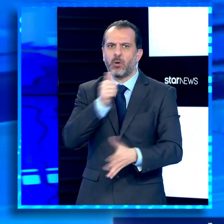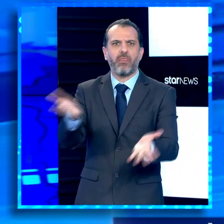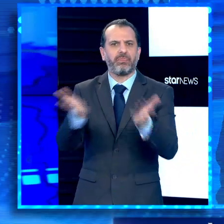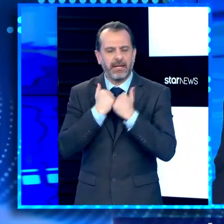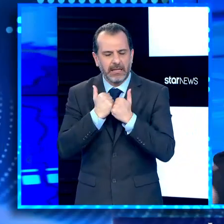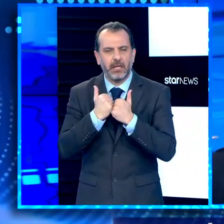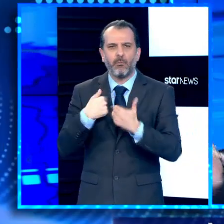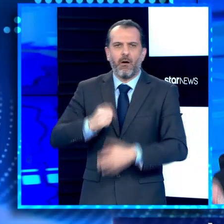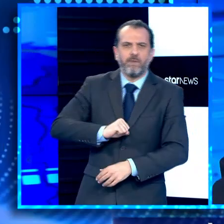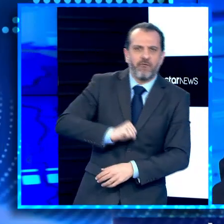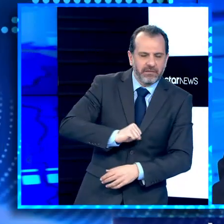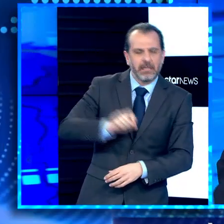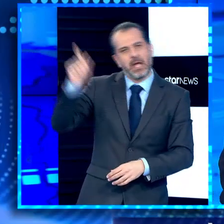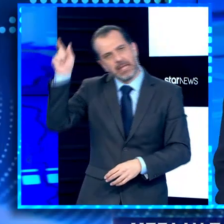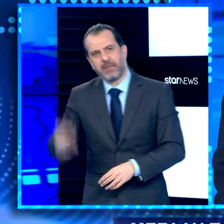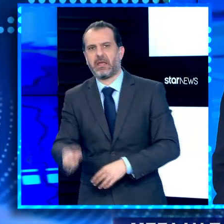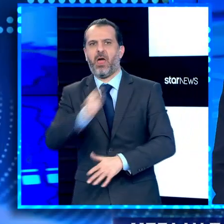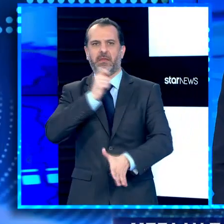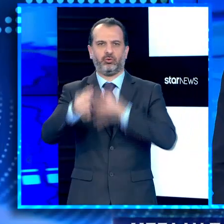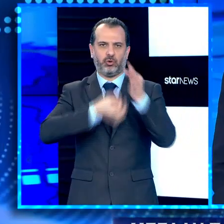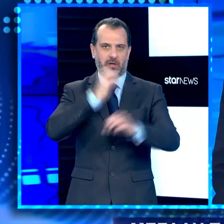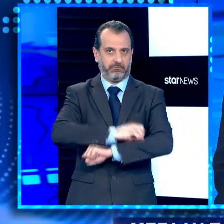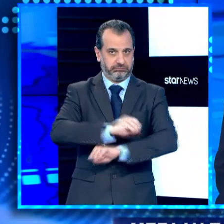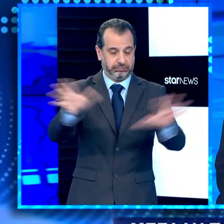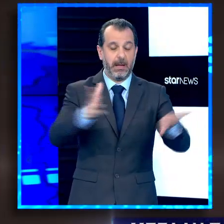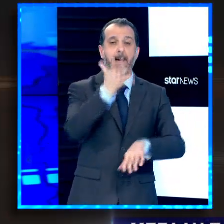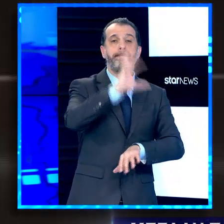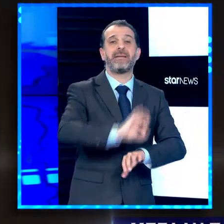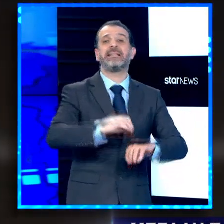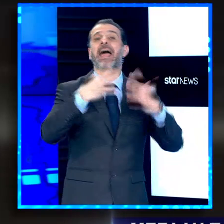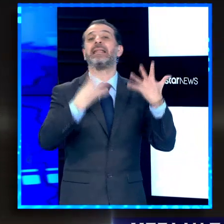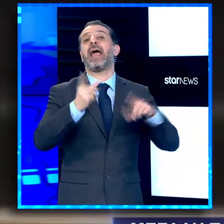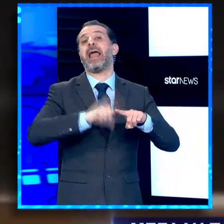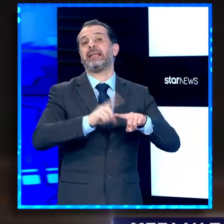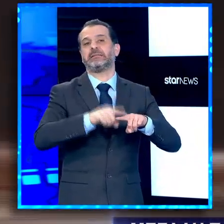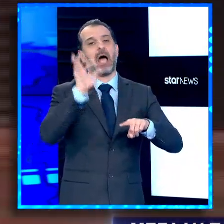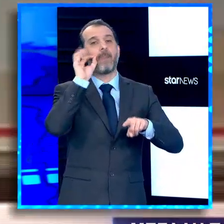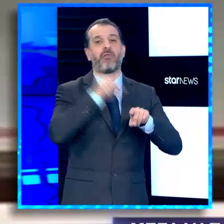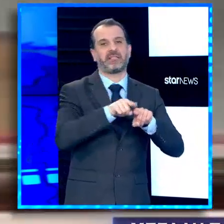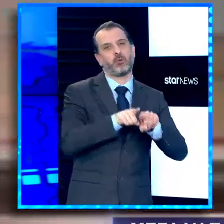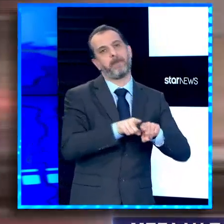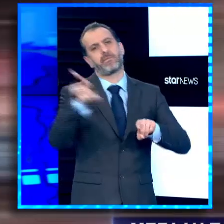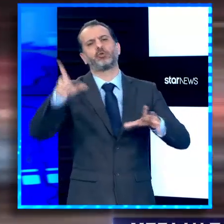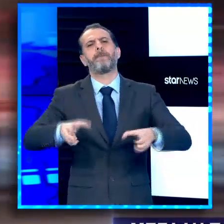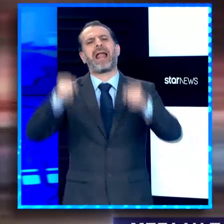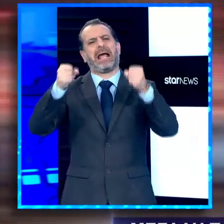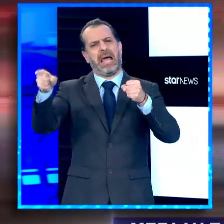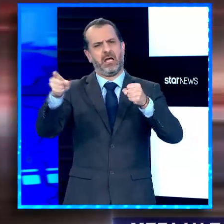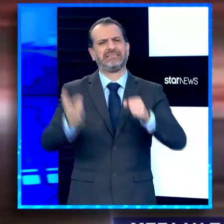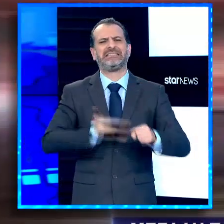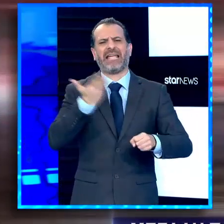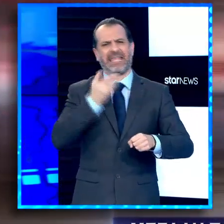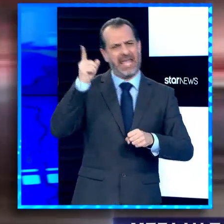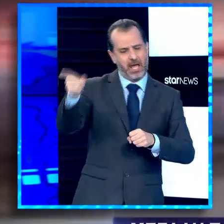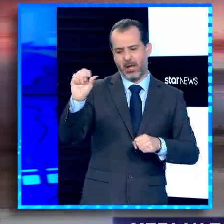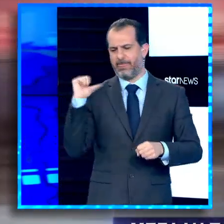Σταματιάδου που είναι μαζί μας για να μας ενημερώσει. Οι 59 Έλληνες, Ράνια, από την Θεσσαλονίκη ταξίδεψαν στην Πράγα για τις γιορτές. Ξεκίνησαν λοιπόν